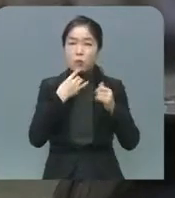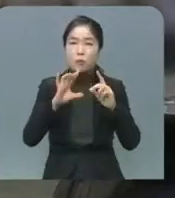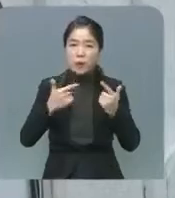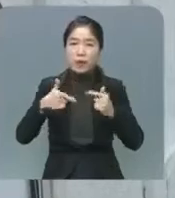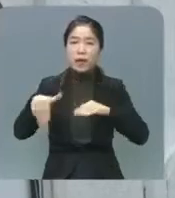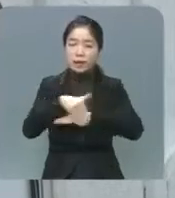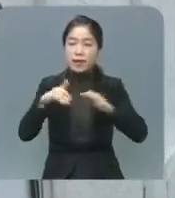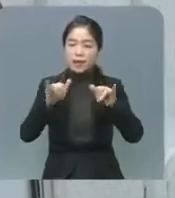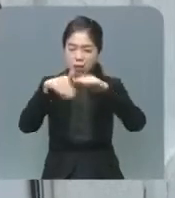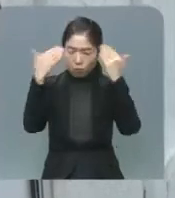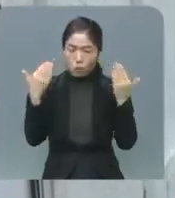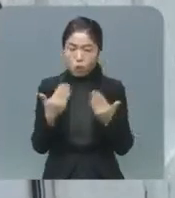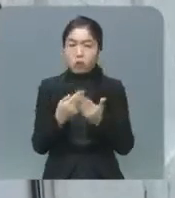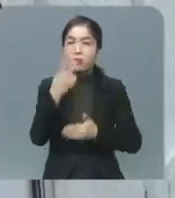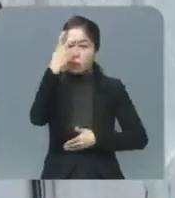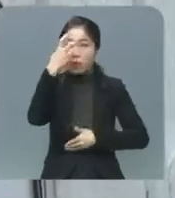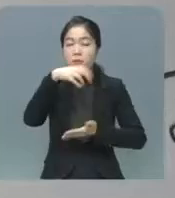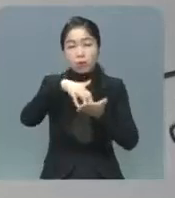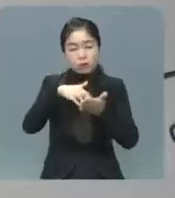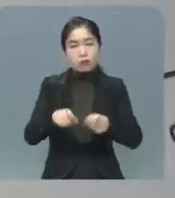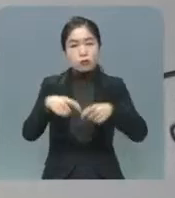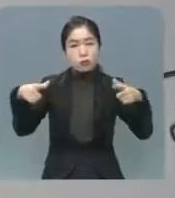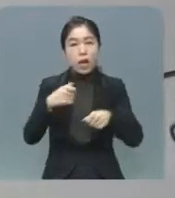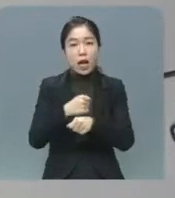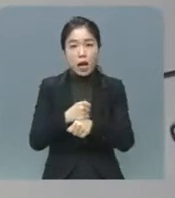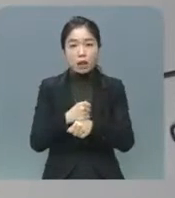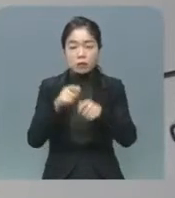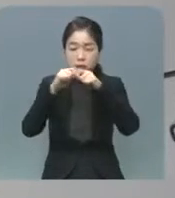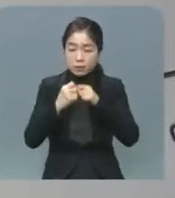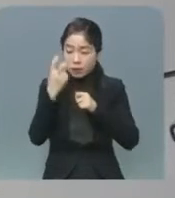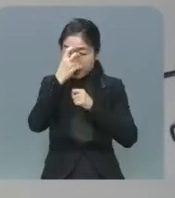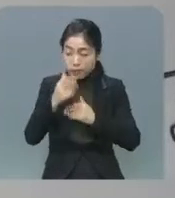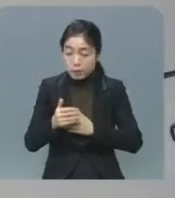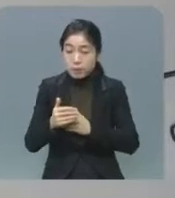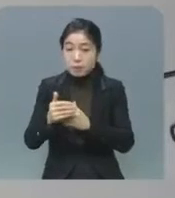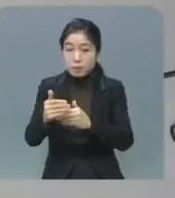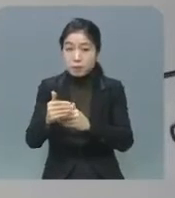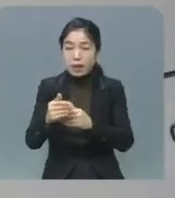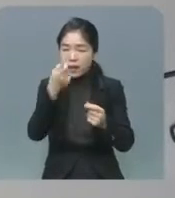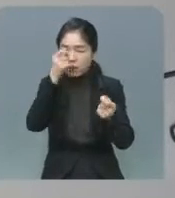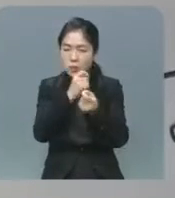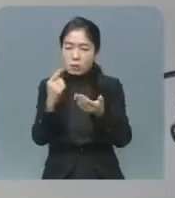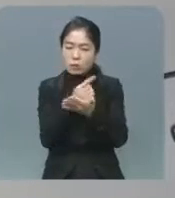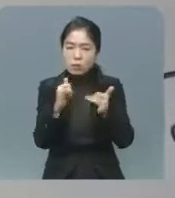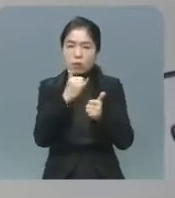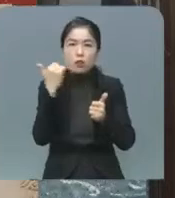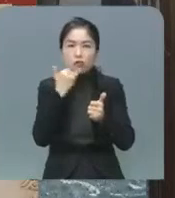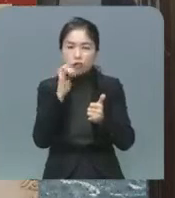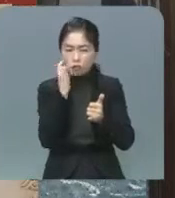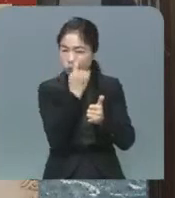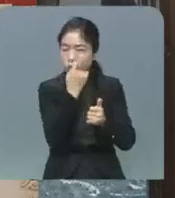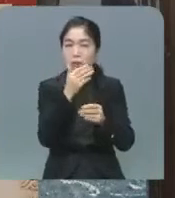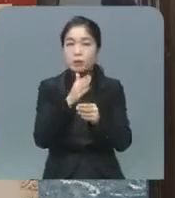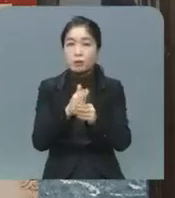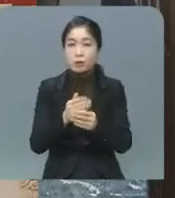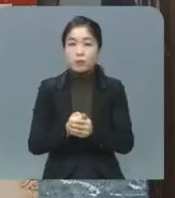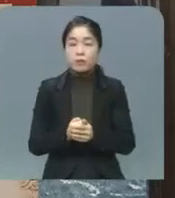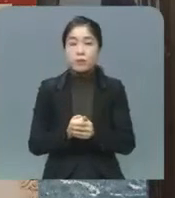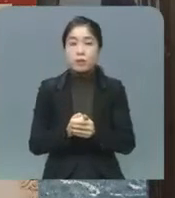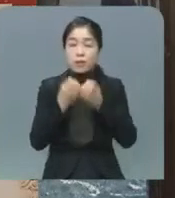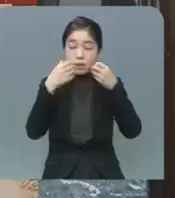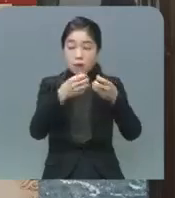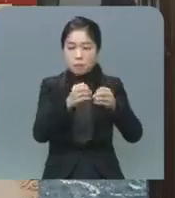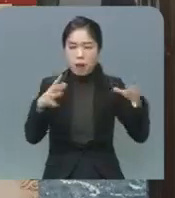신도 전체로 검사 대상을 넓히고 심층 역학조사를 벌여 밀접 접촉자를 확인하고 있습니다. 새로운